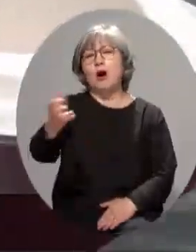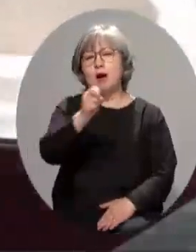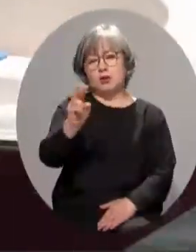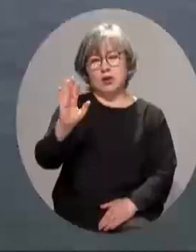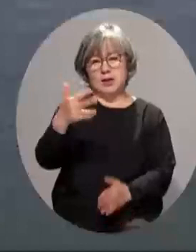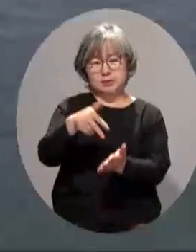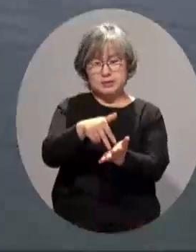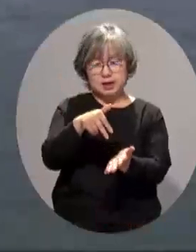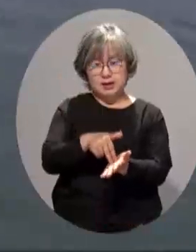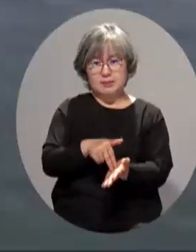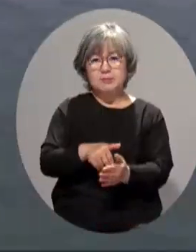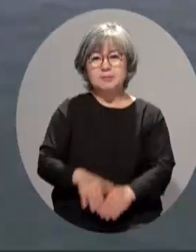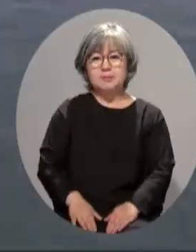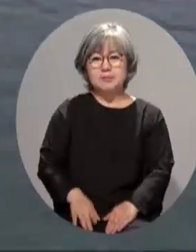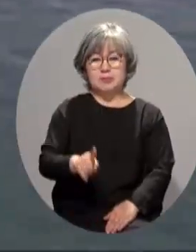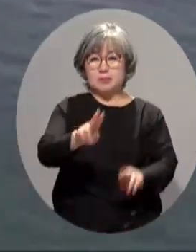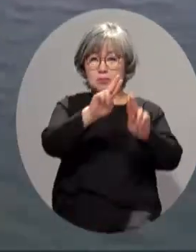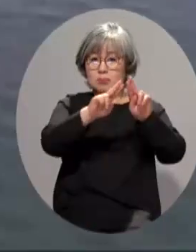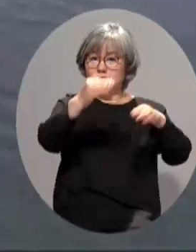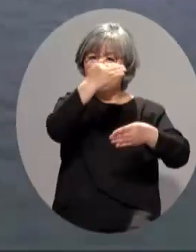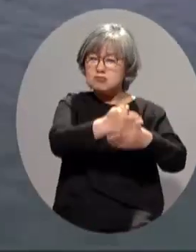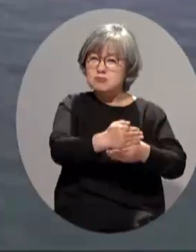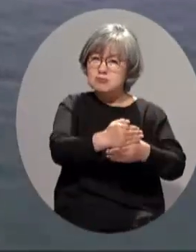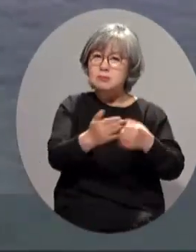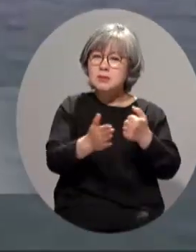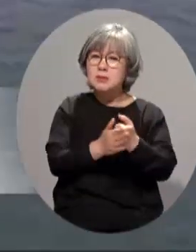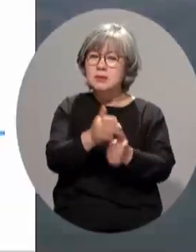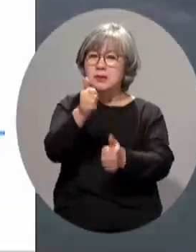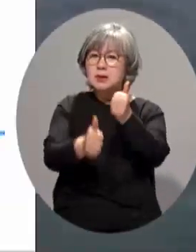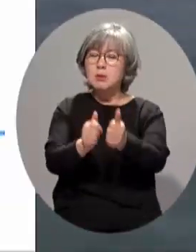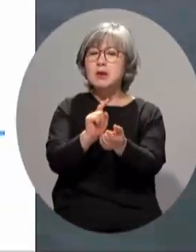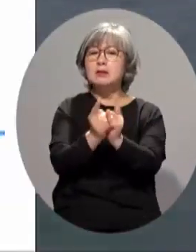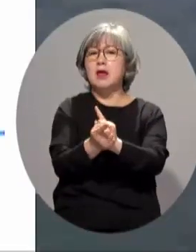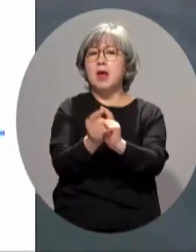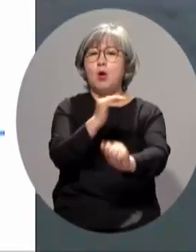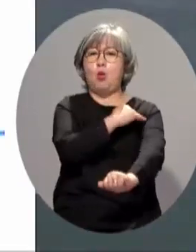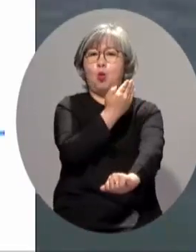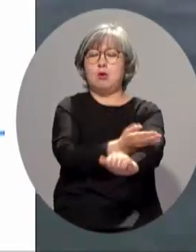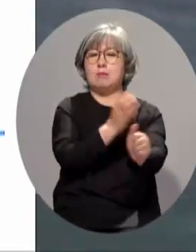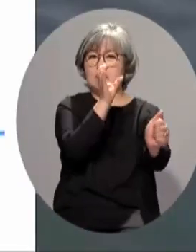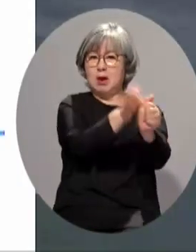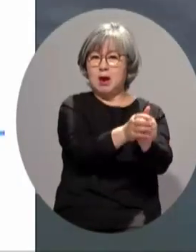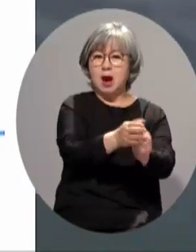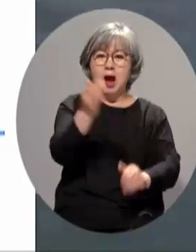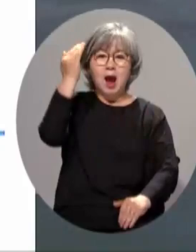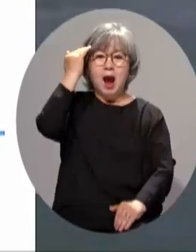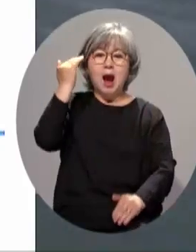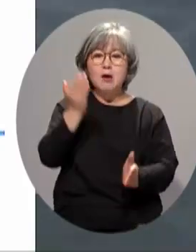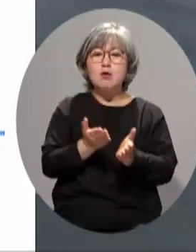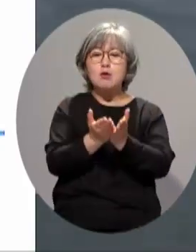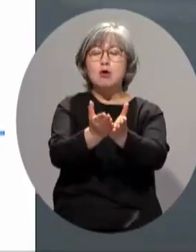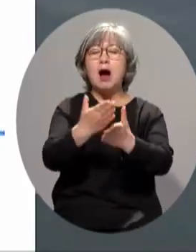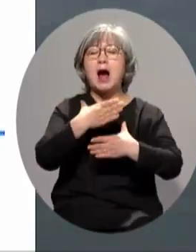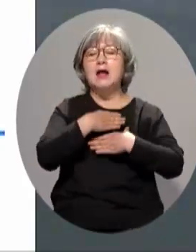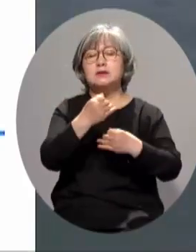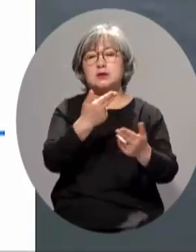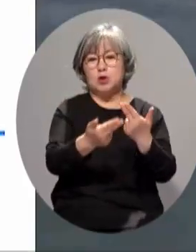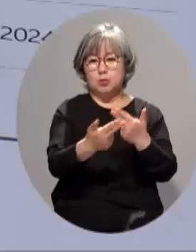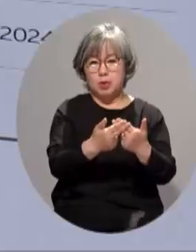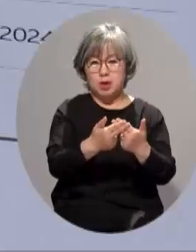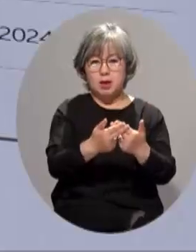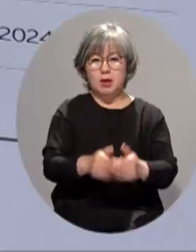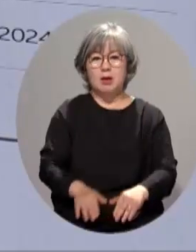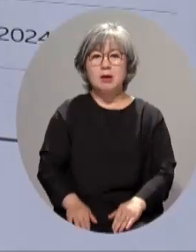형편입니다. 폐관 결정을 내린 건 시험장 대행권을 가지고 있는 한국수상레저안전협회.